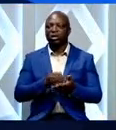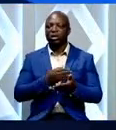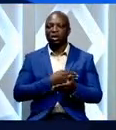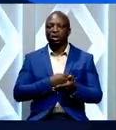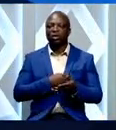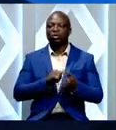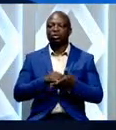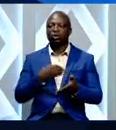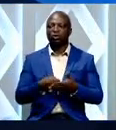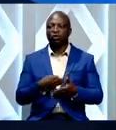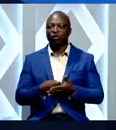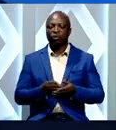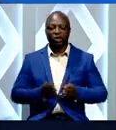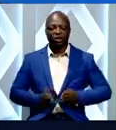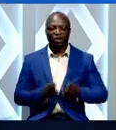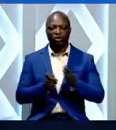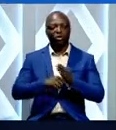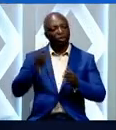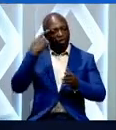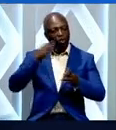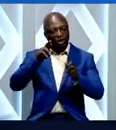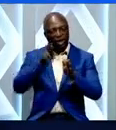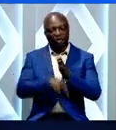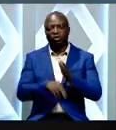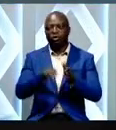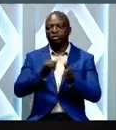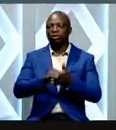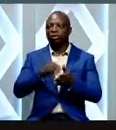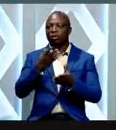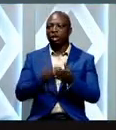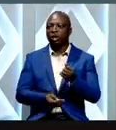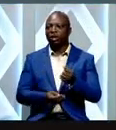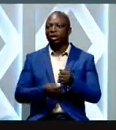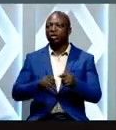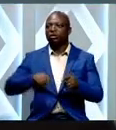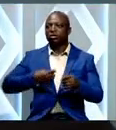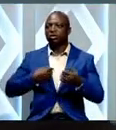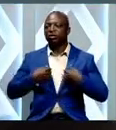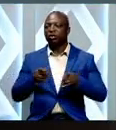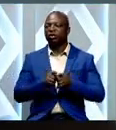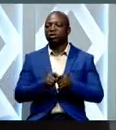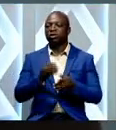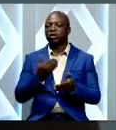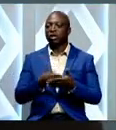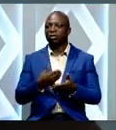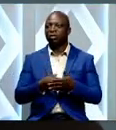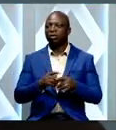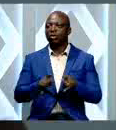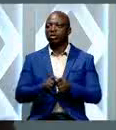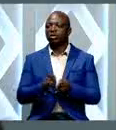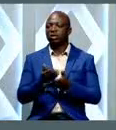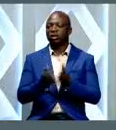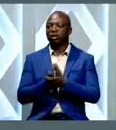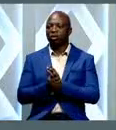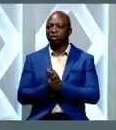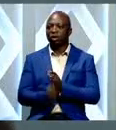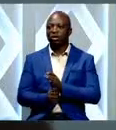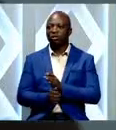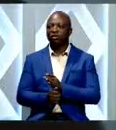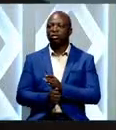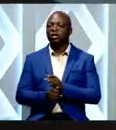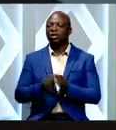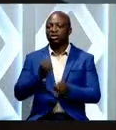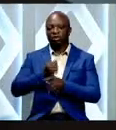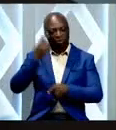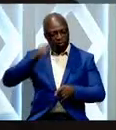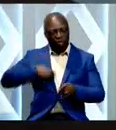fonds d'accélération vise à réduire ce gap. Et surtout, nous avons à la fois le capital, mais également les compétences. Il s'agit pour nous